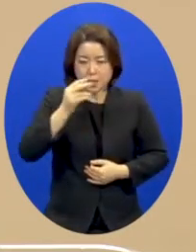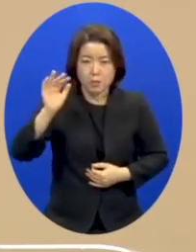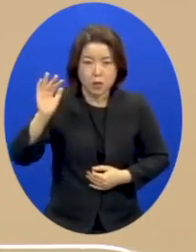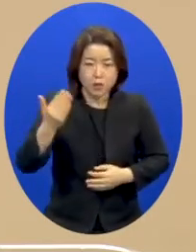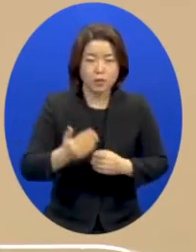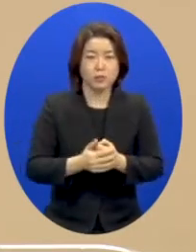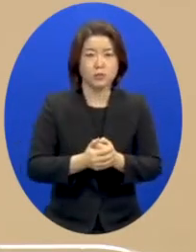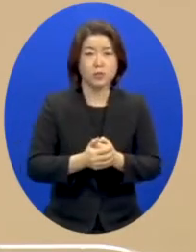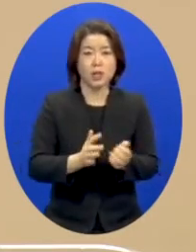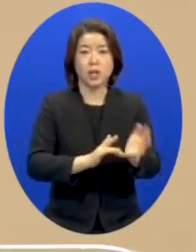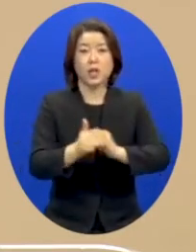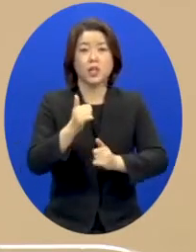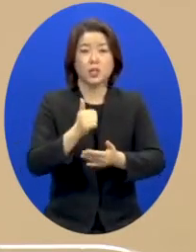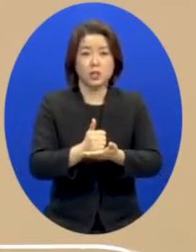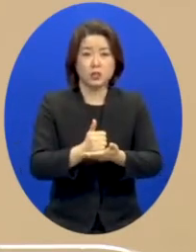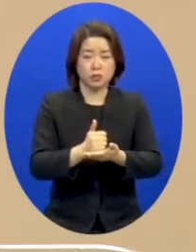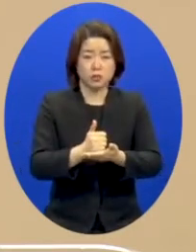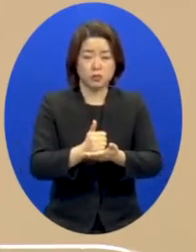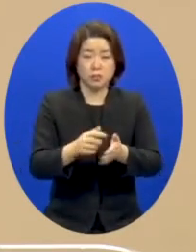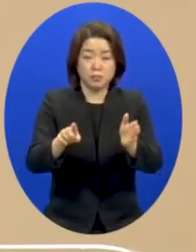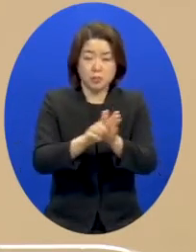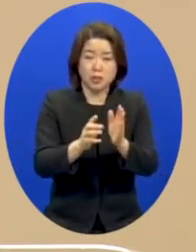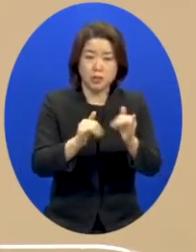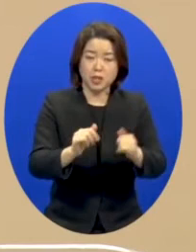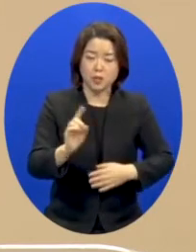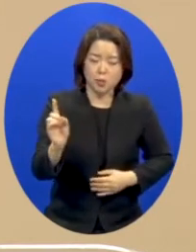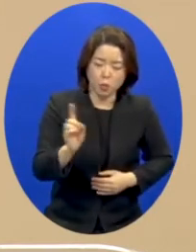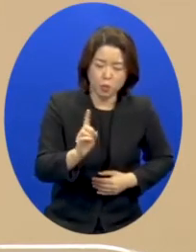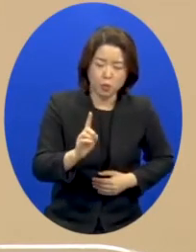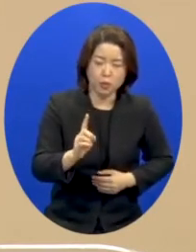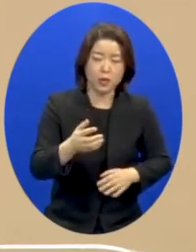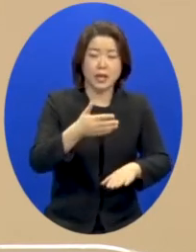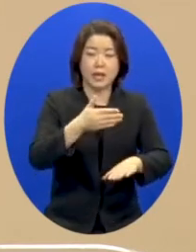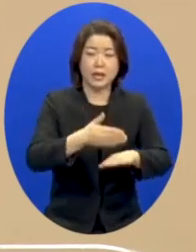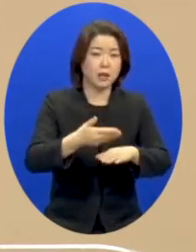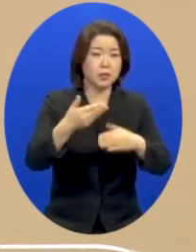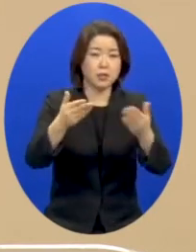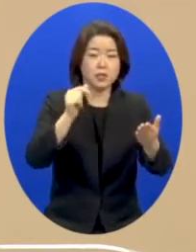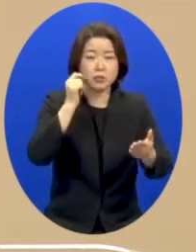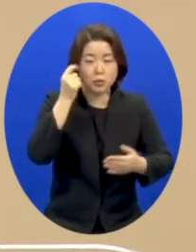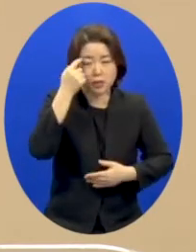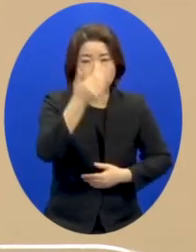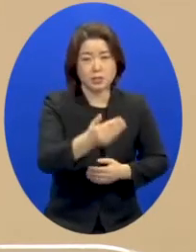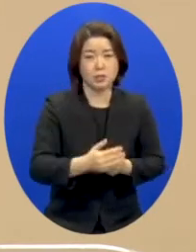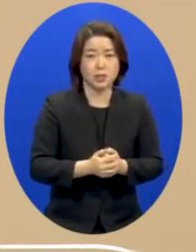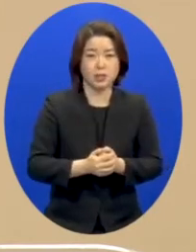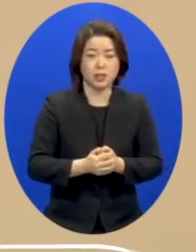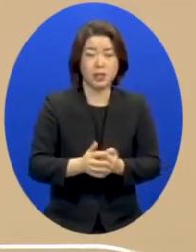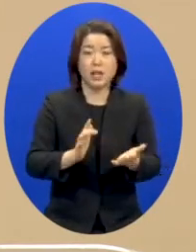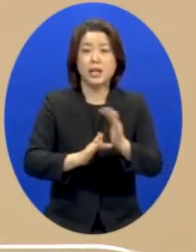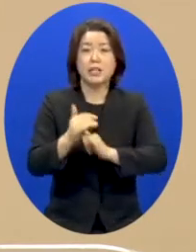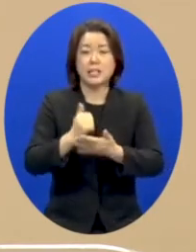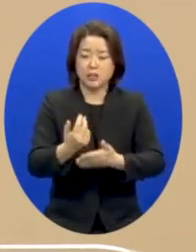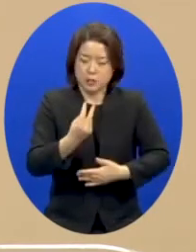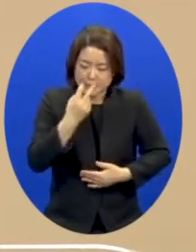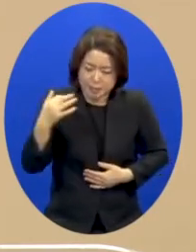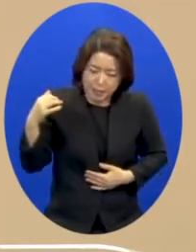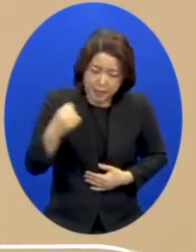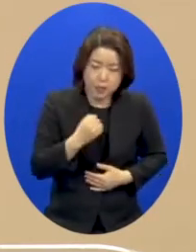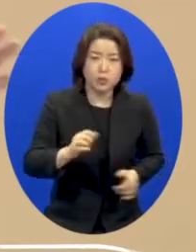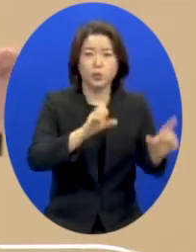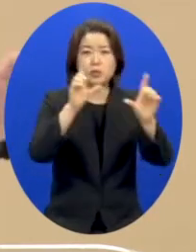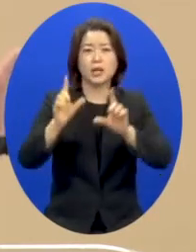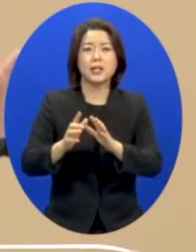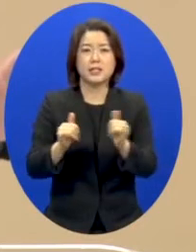사람이 어찌 감사가 안 나올 수 있겠습니까? 예수님의 생명을 가지고 사는 사람이 삶의